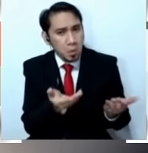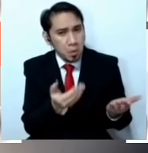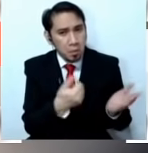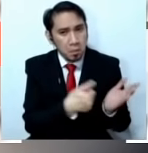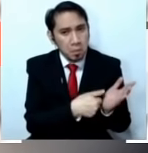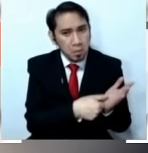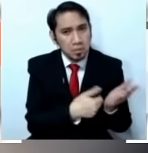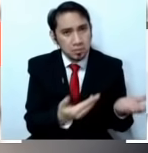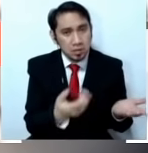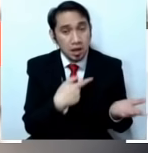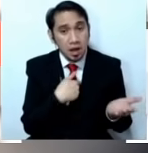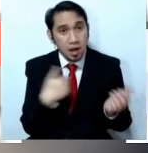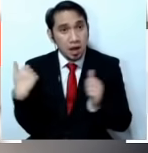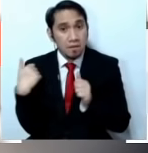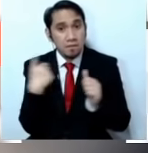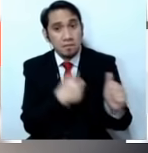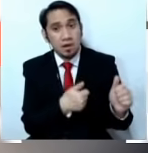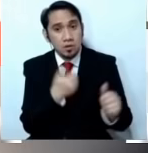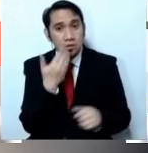susundan kita.